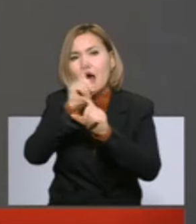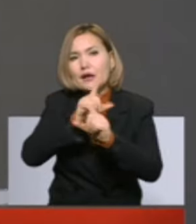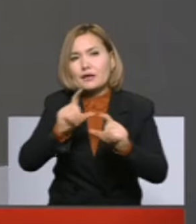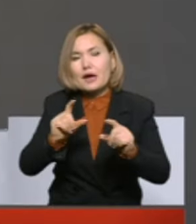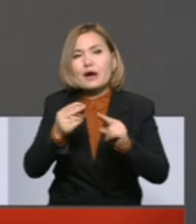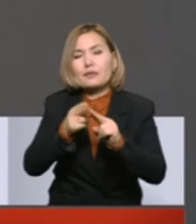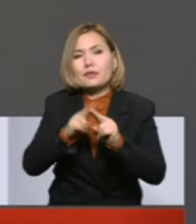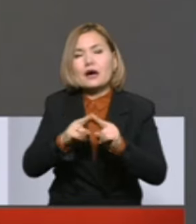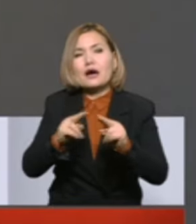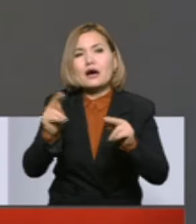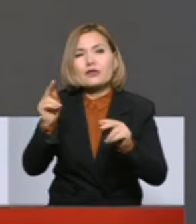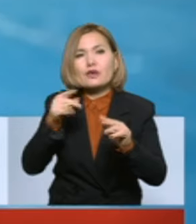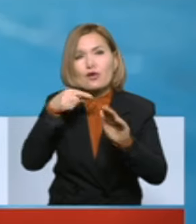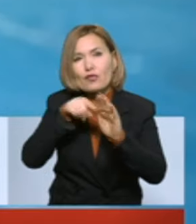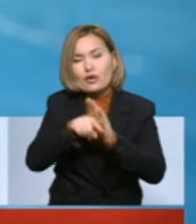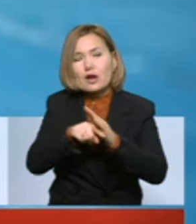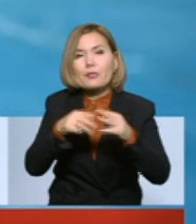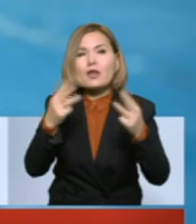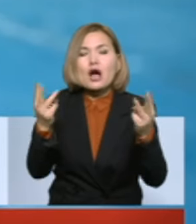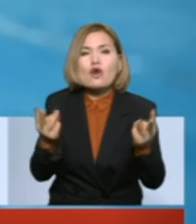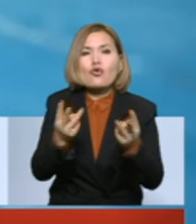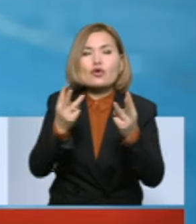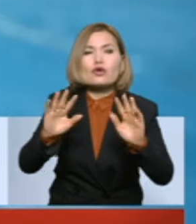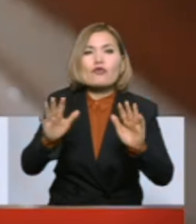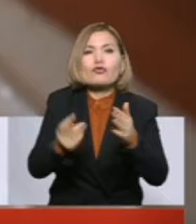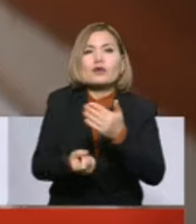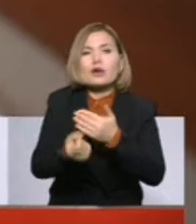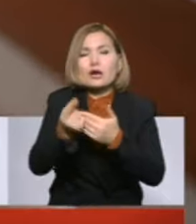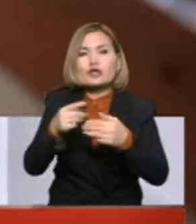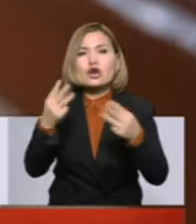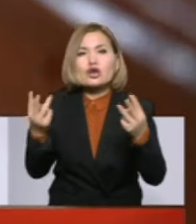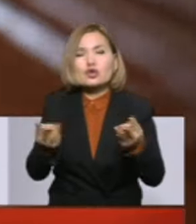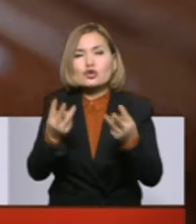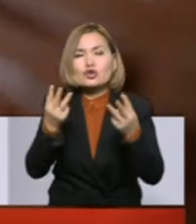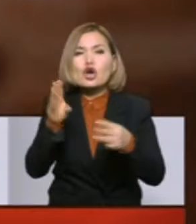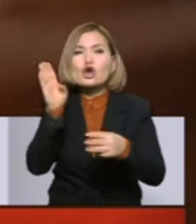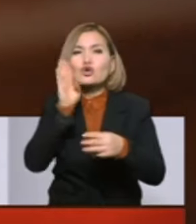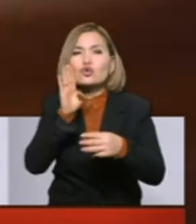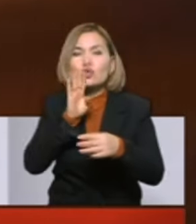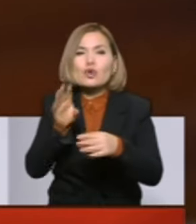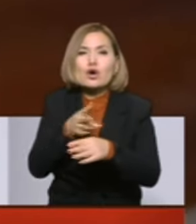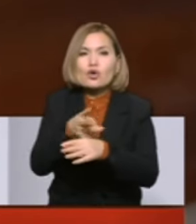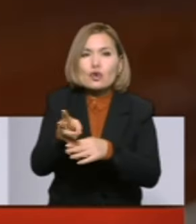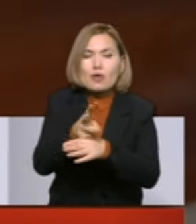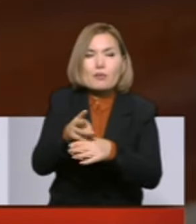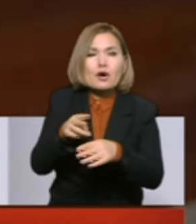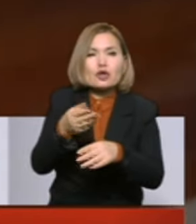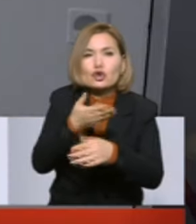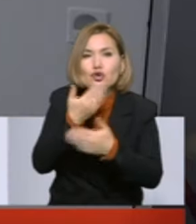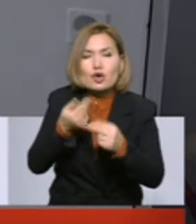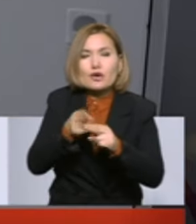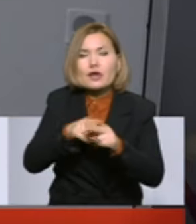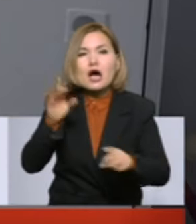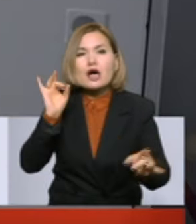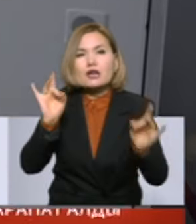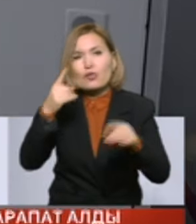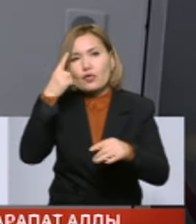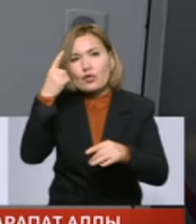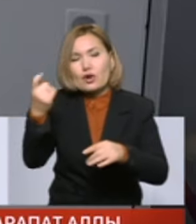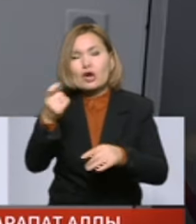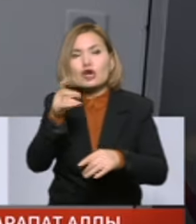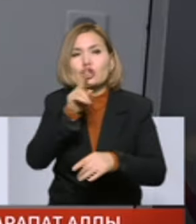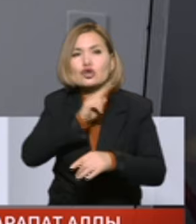мектеп ғимаратында өрт шыққан жағдайда сумен қамту көзі жоқ. Өрт қауіпсіздігі бойынша нұсқаулықтар бекітілмеген, дабыл құралдары жұмыс